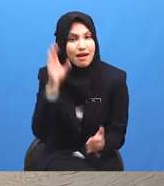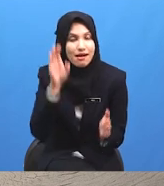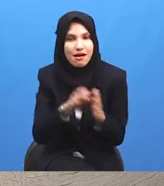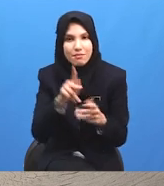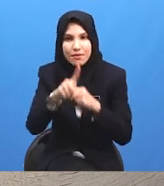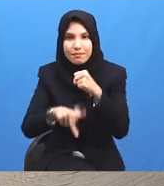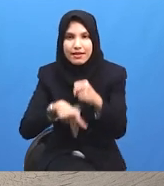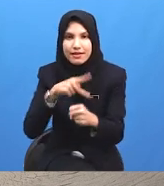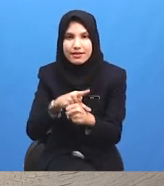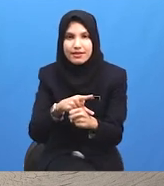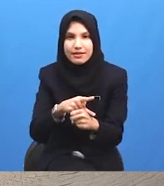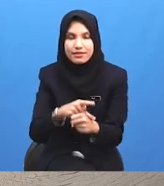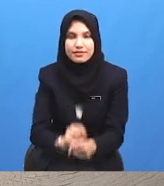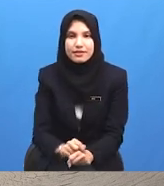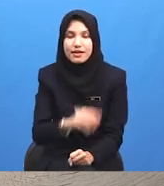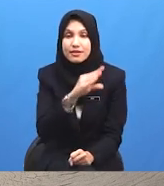gambar planet